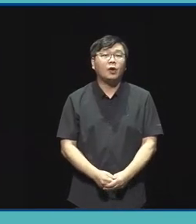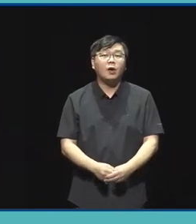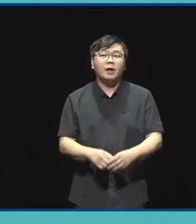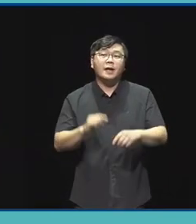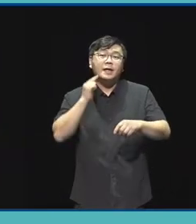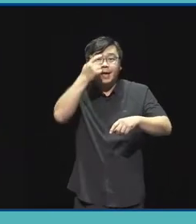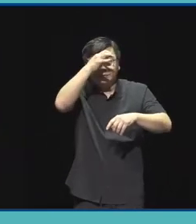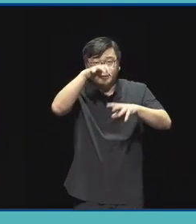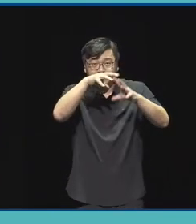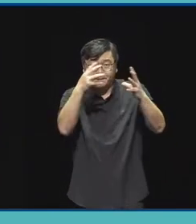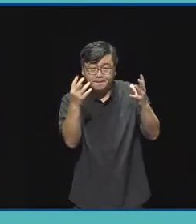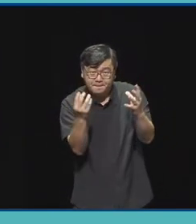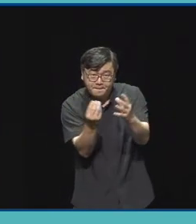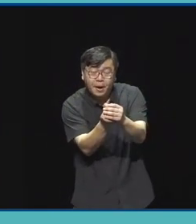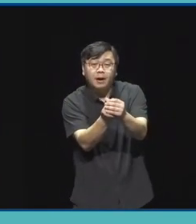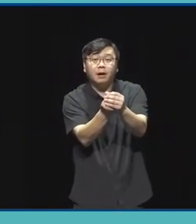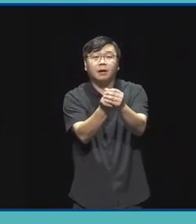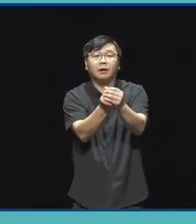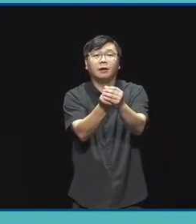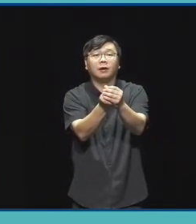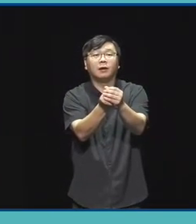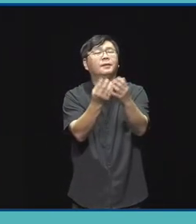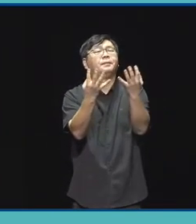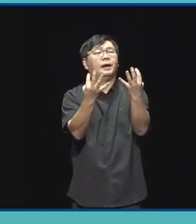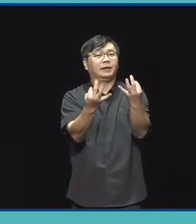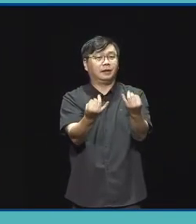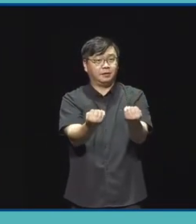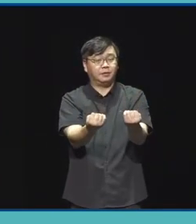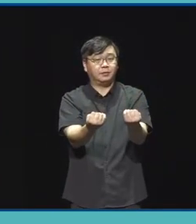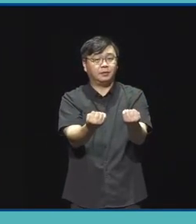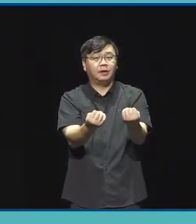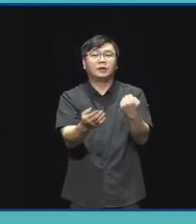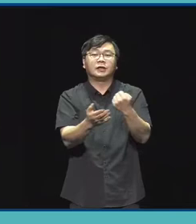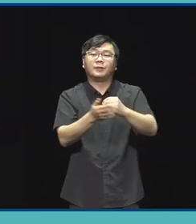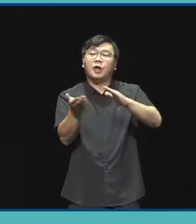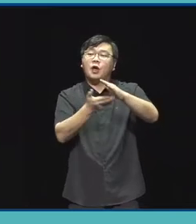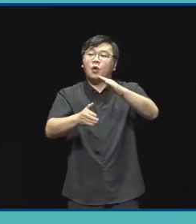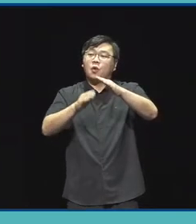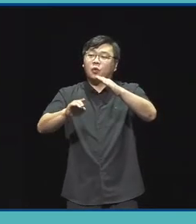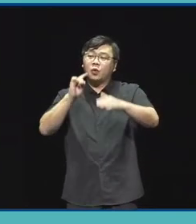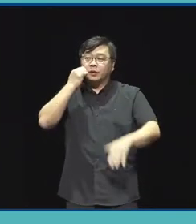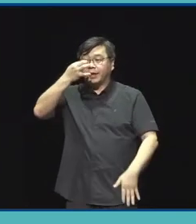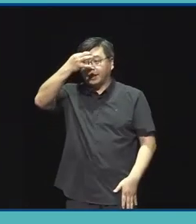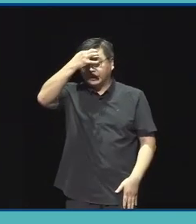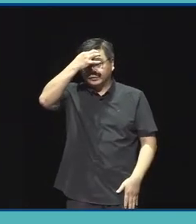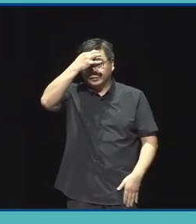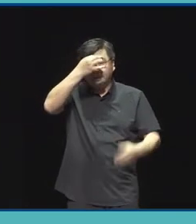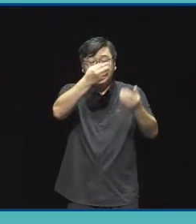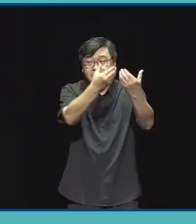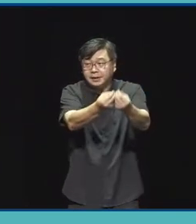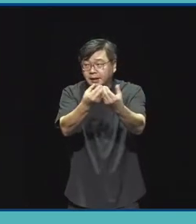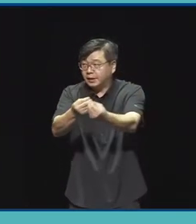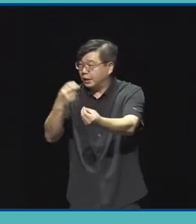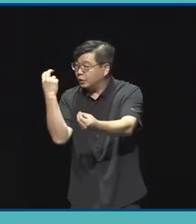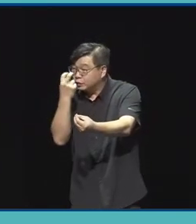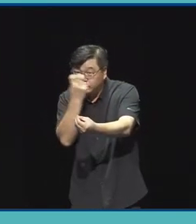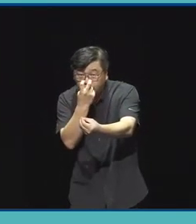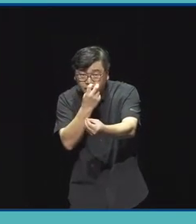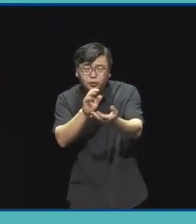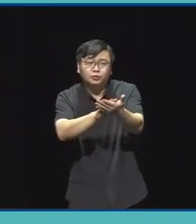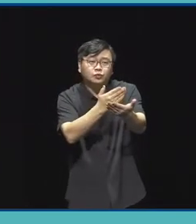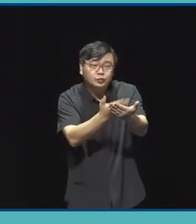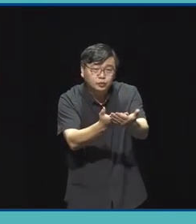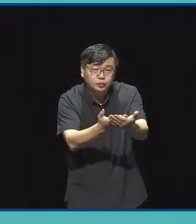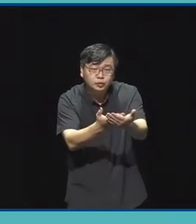완성된 작품들이 많이 있습니다 그래서 기존에 이런 공공미술 작품에 대해서 현황을 조사하거나 유지보수 하거나